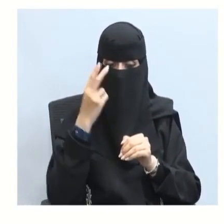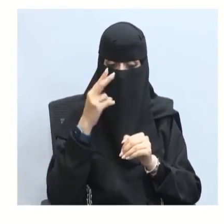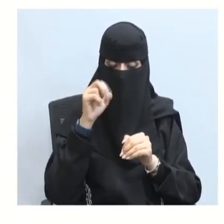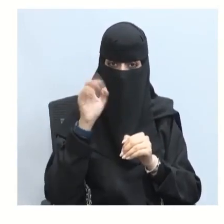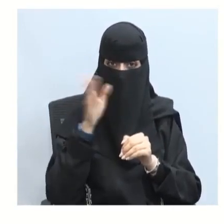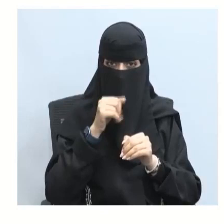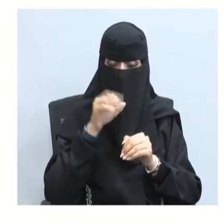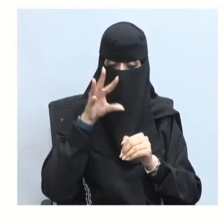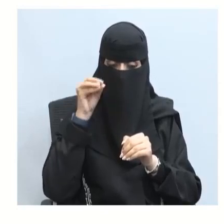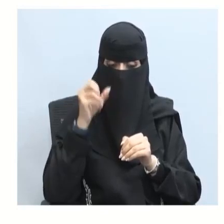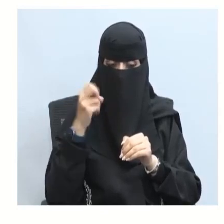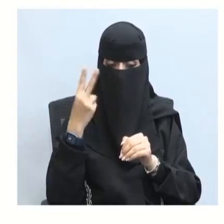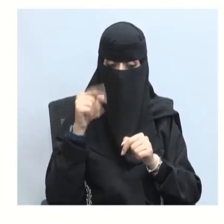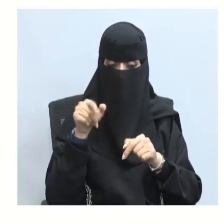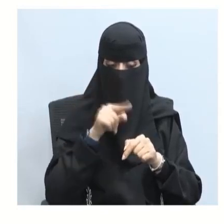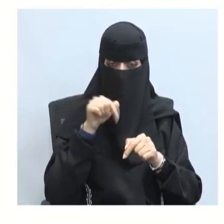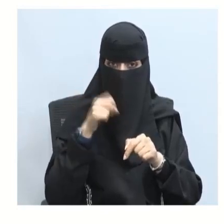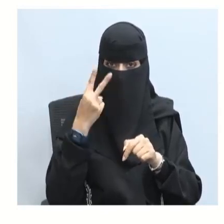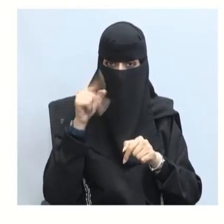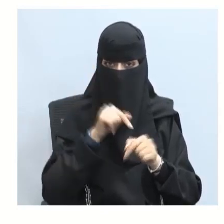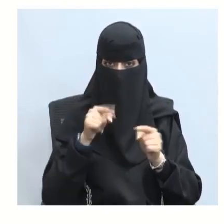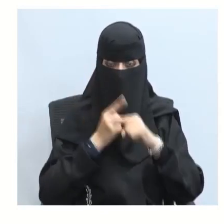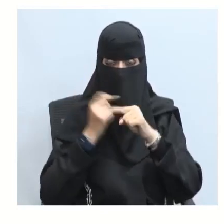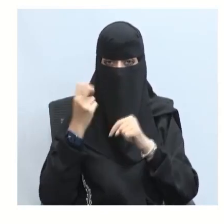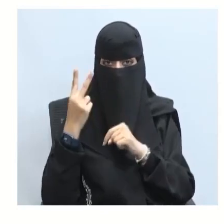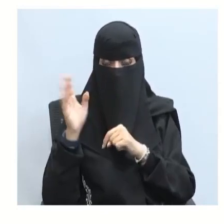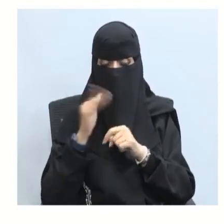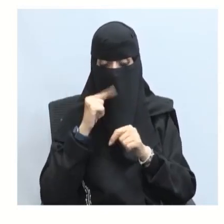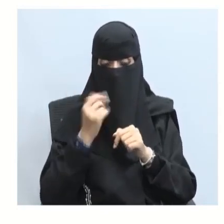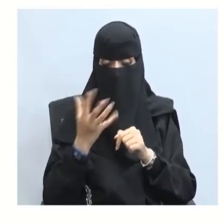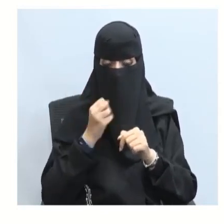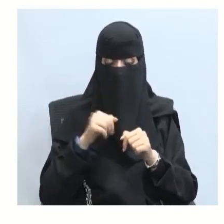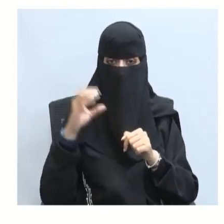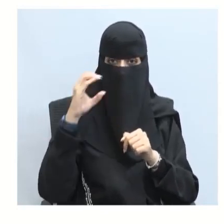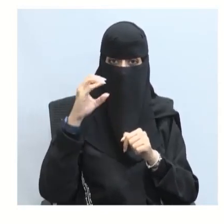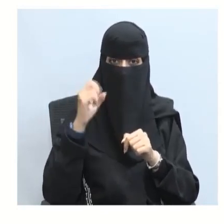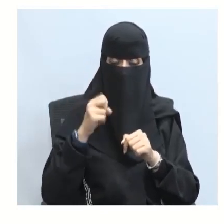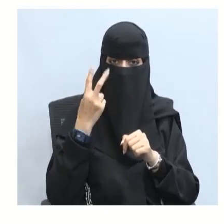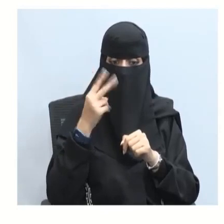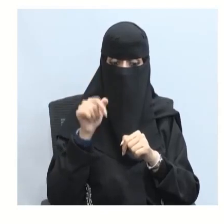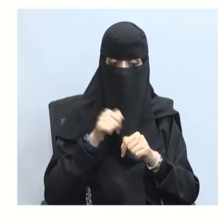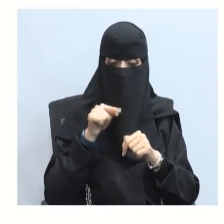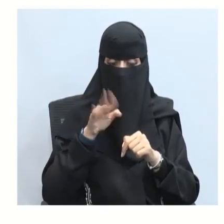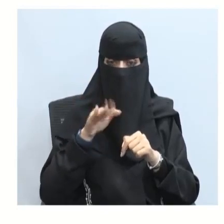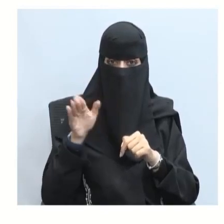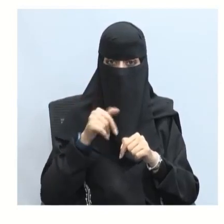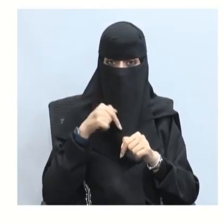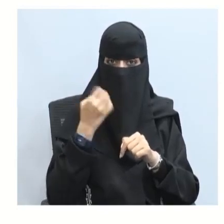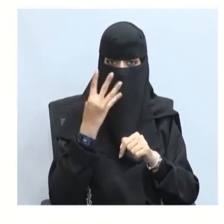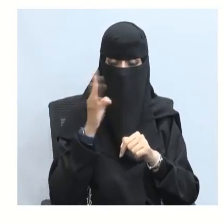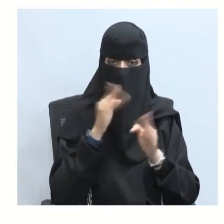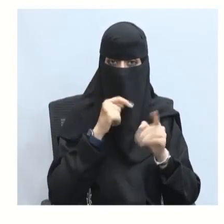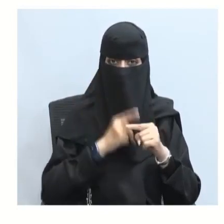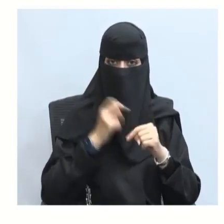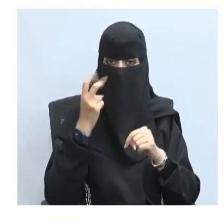ا نقوم بالتعويض بالان باثنين ئد ا سيعطيني سي ا هنا سيكون 4